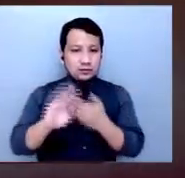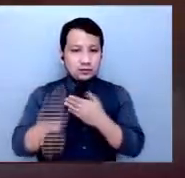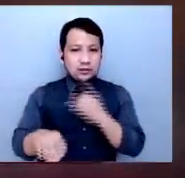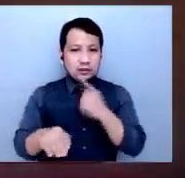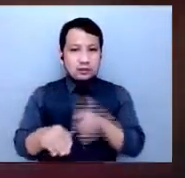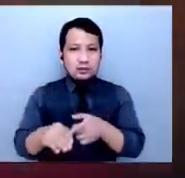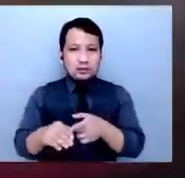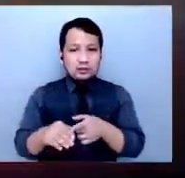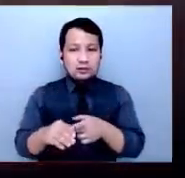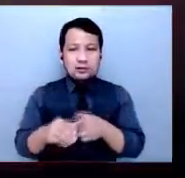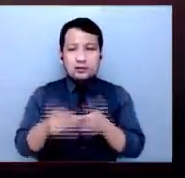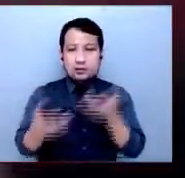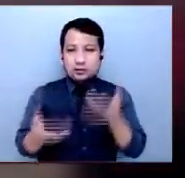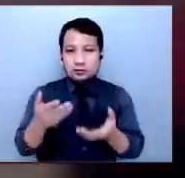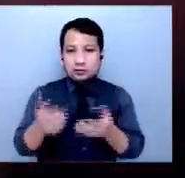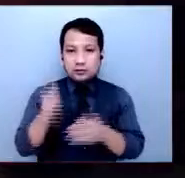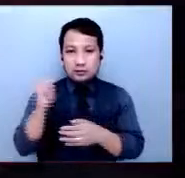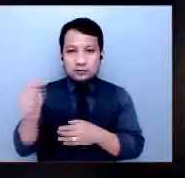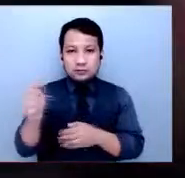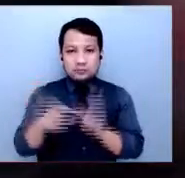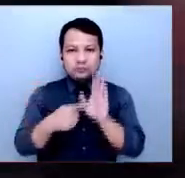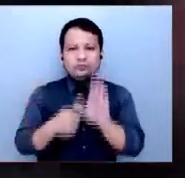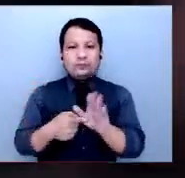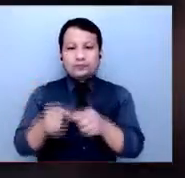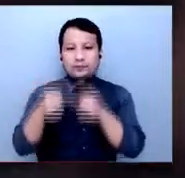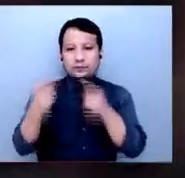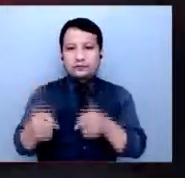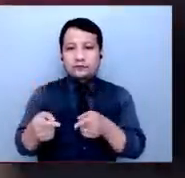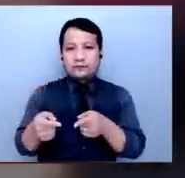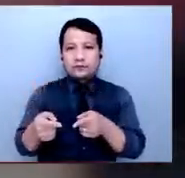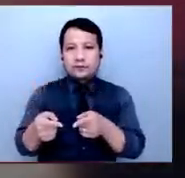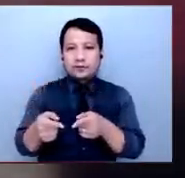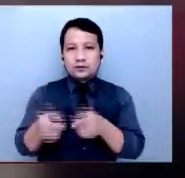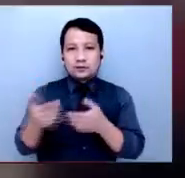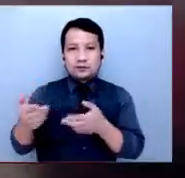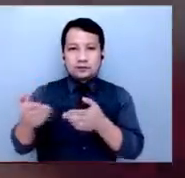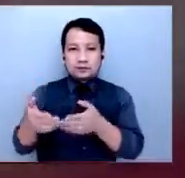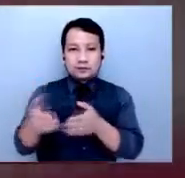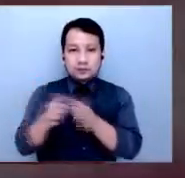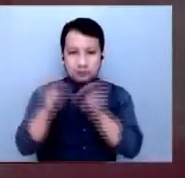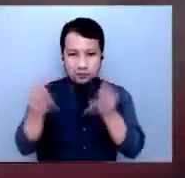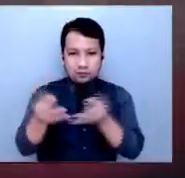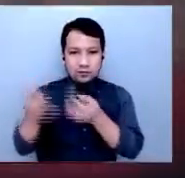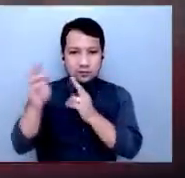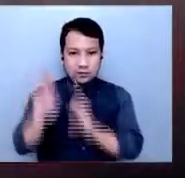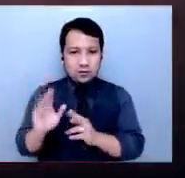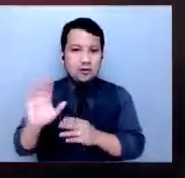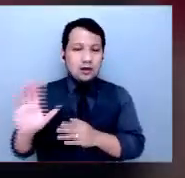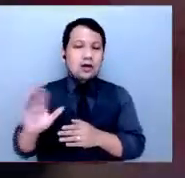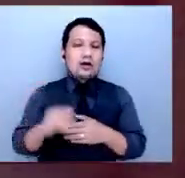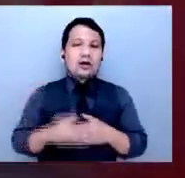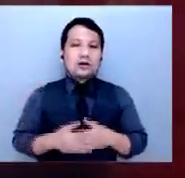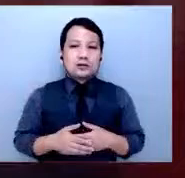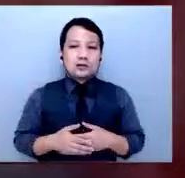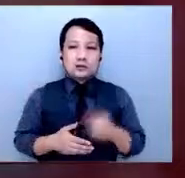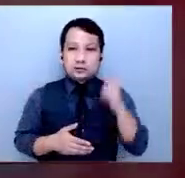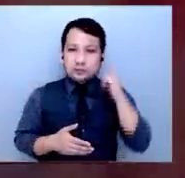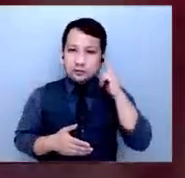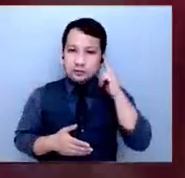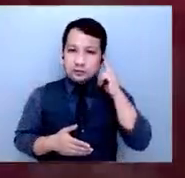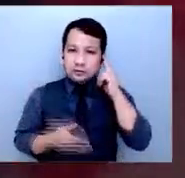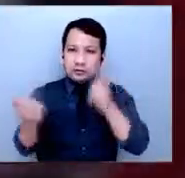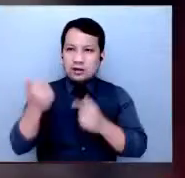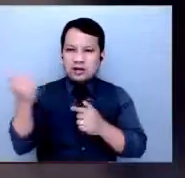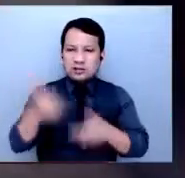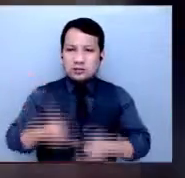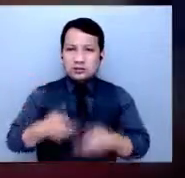party is fighting for family honor. And iba is fighting for ego. The